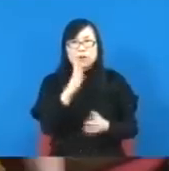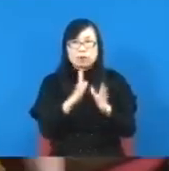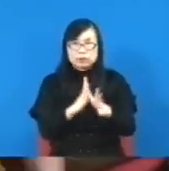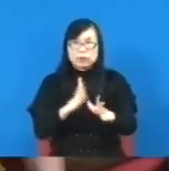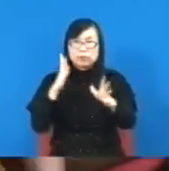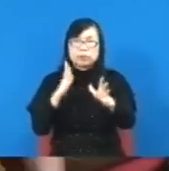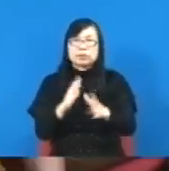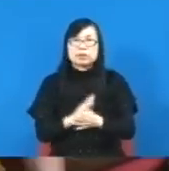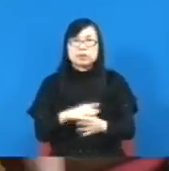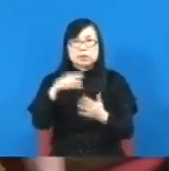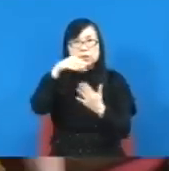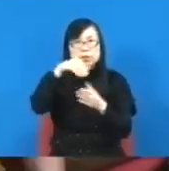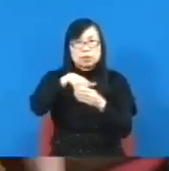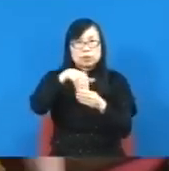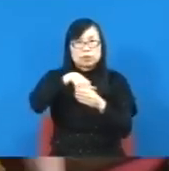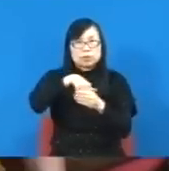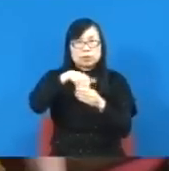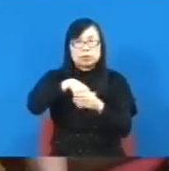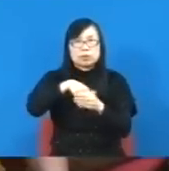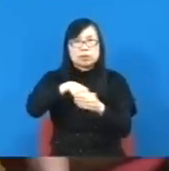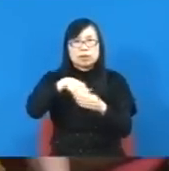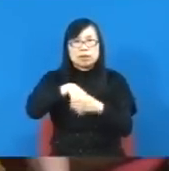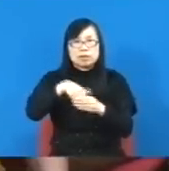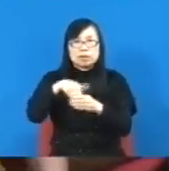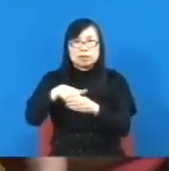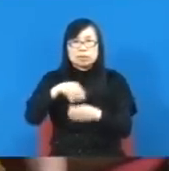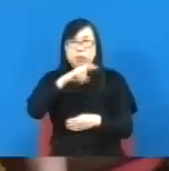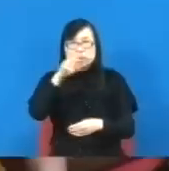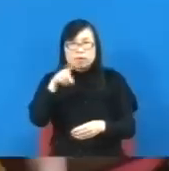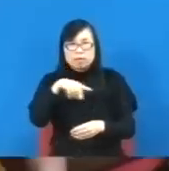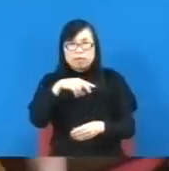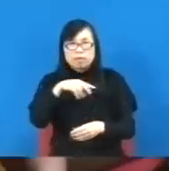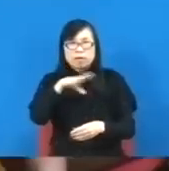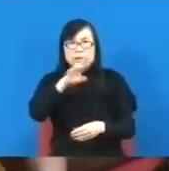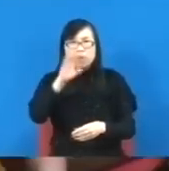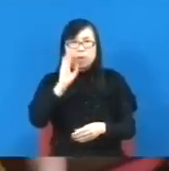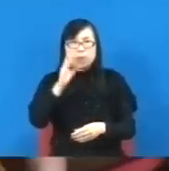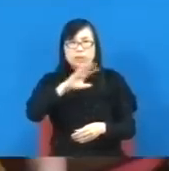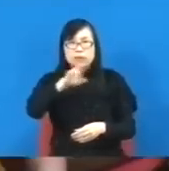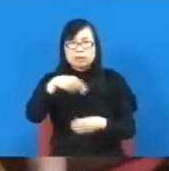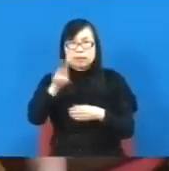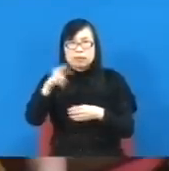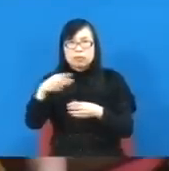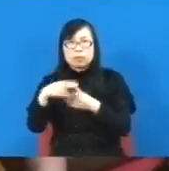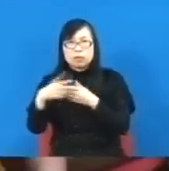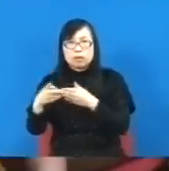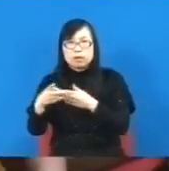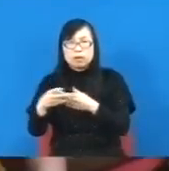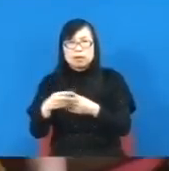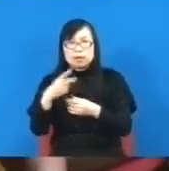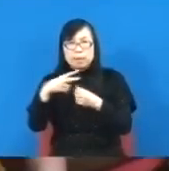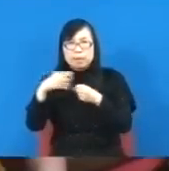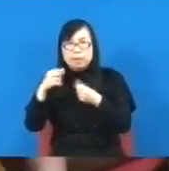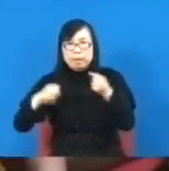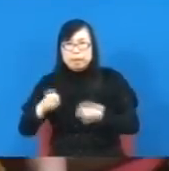要選拔呢個田徑選手，有乜理由揾一個喺中學都跑第二嘅人走去做代表港隊啫？而家